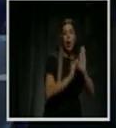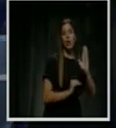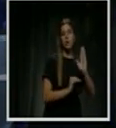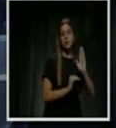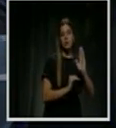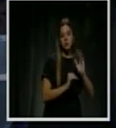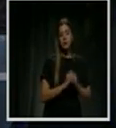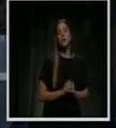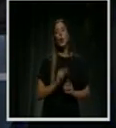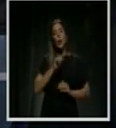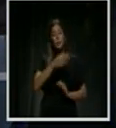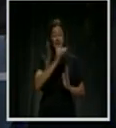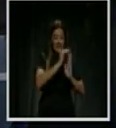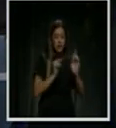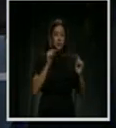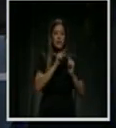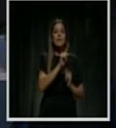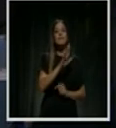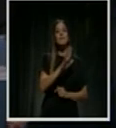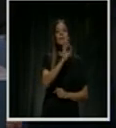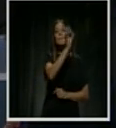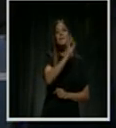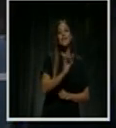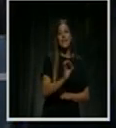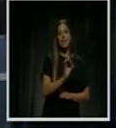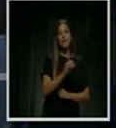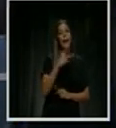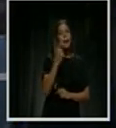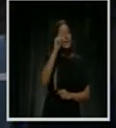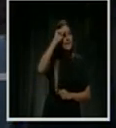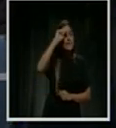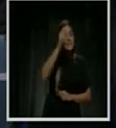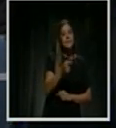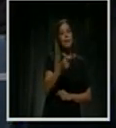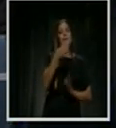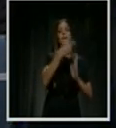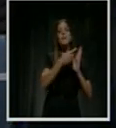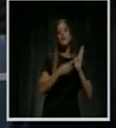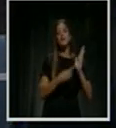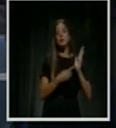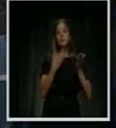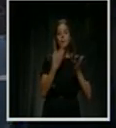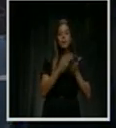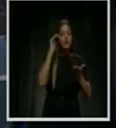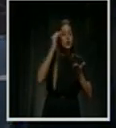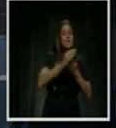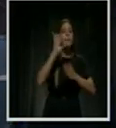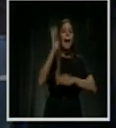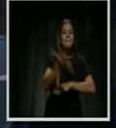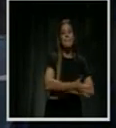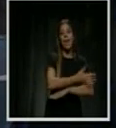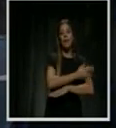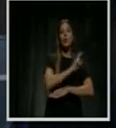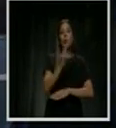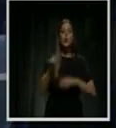u mbagħad għal 15% wkoll għal dawk illi jkunu qegħdin jirrispettaw il-prinċipji ta' ambjent, rispett soċjali u